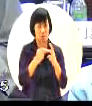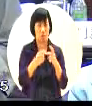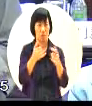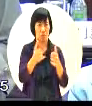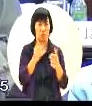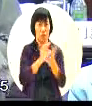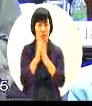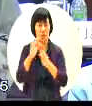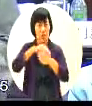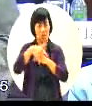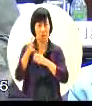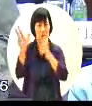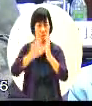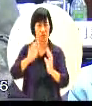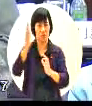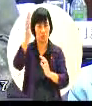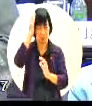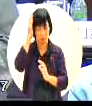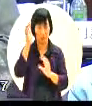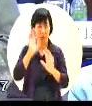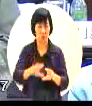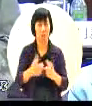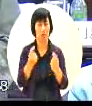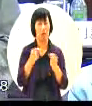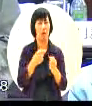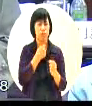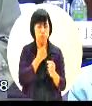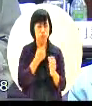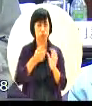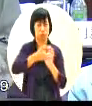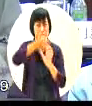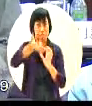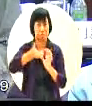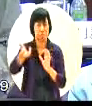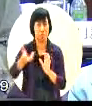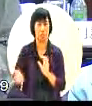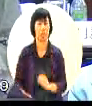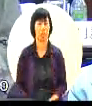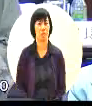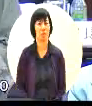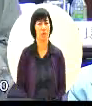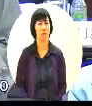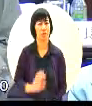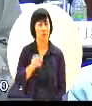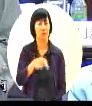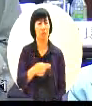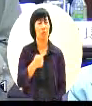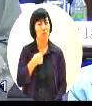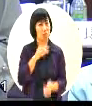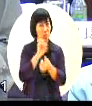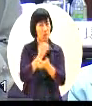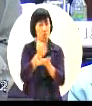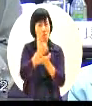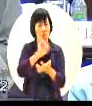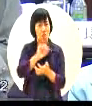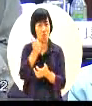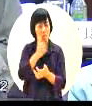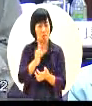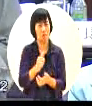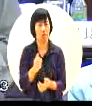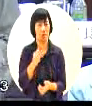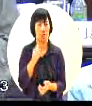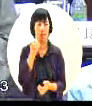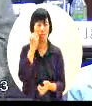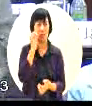啊头遐，基本拢迁徙，迁徙完，迁徙完。但是我嘛甲王言讲，当然